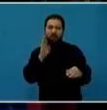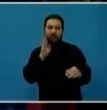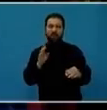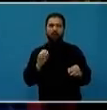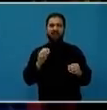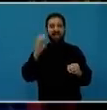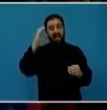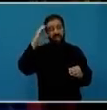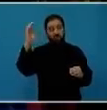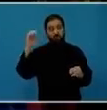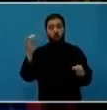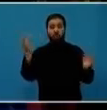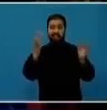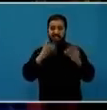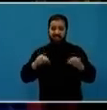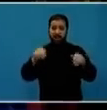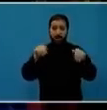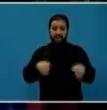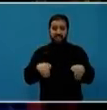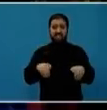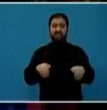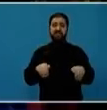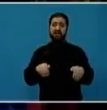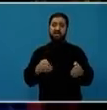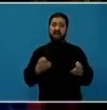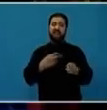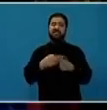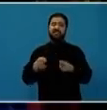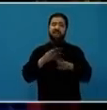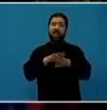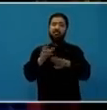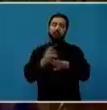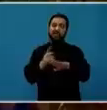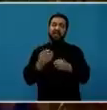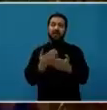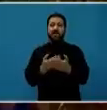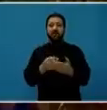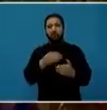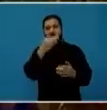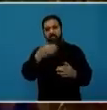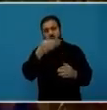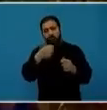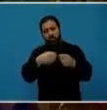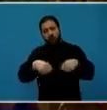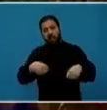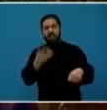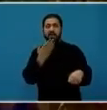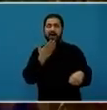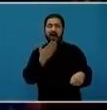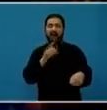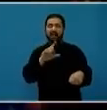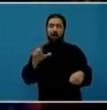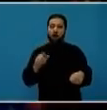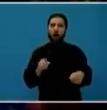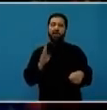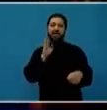credincioșii să fie prezenți în scaunul spovedaniei, pentru a-și mărturisi păcatele. Pentru că de foarte multe